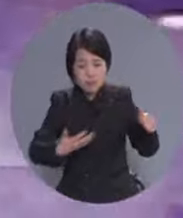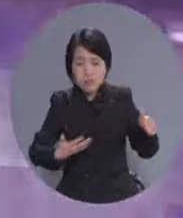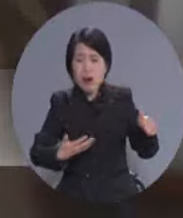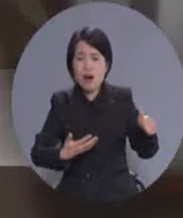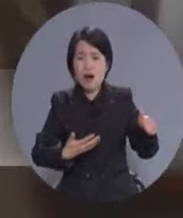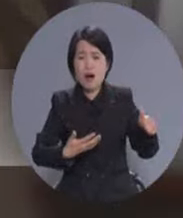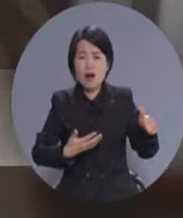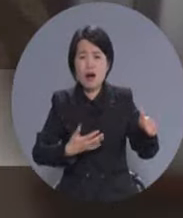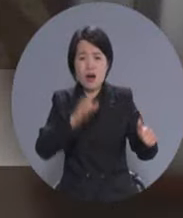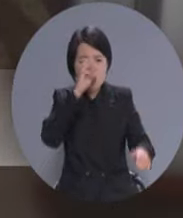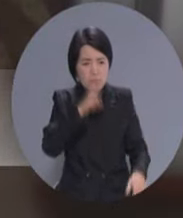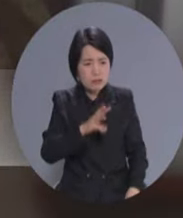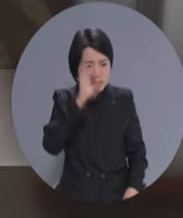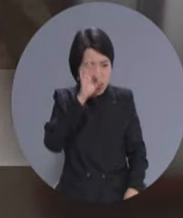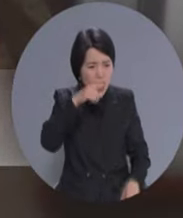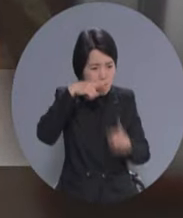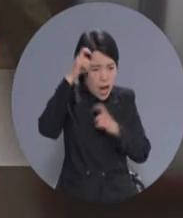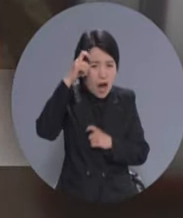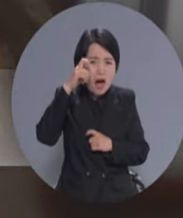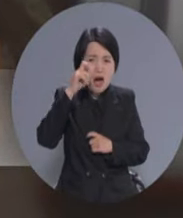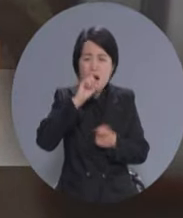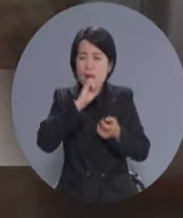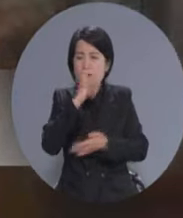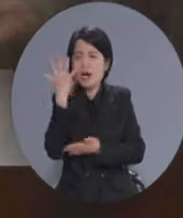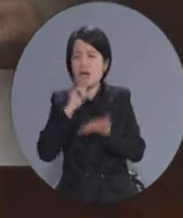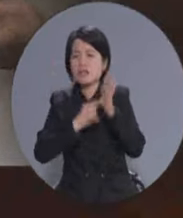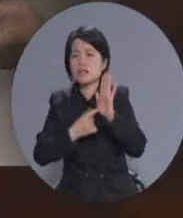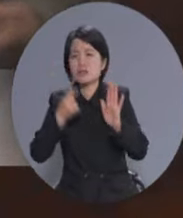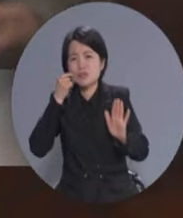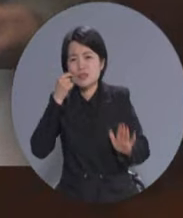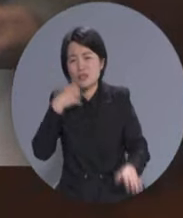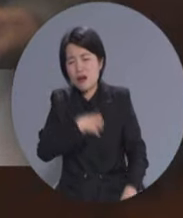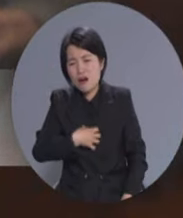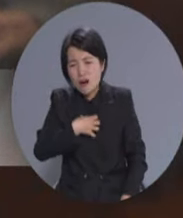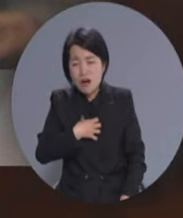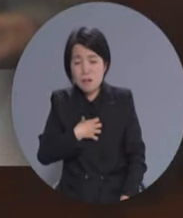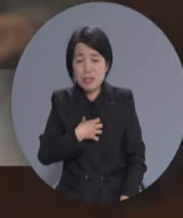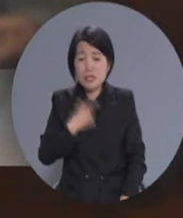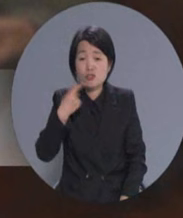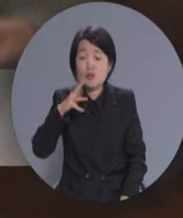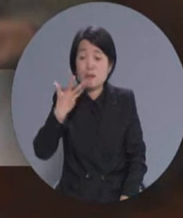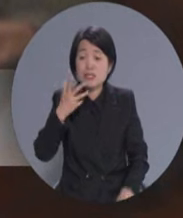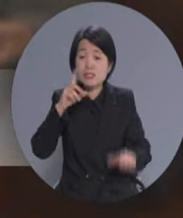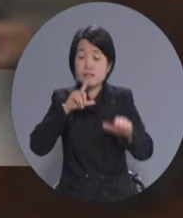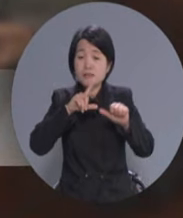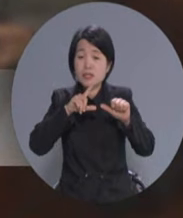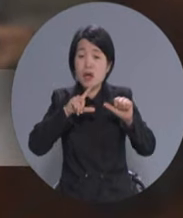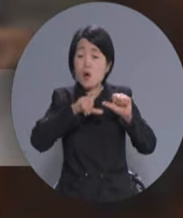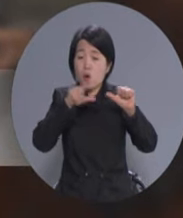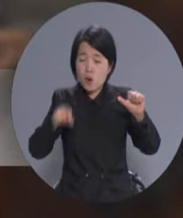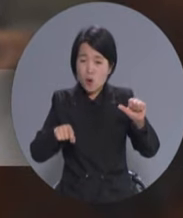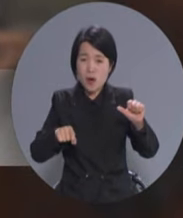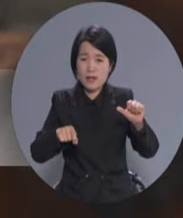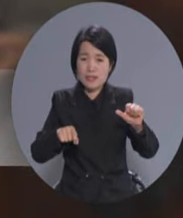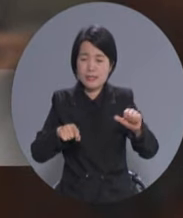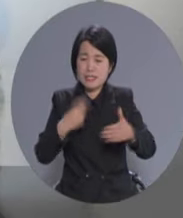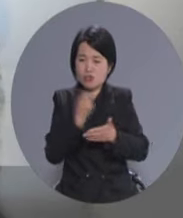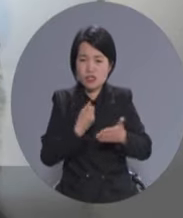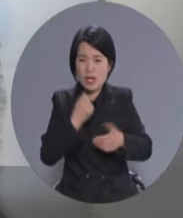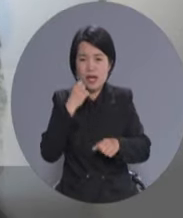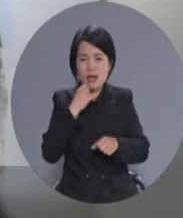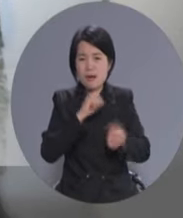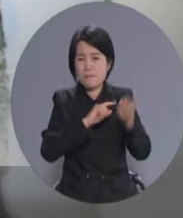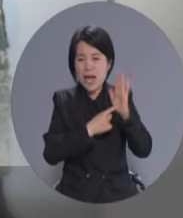시민들을 두 눈으로 목격하고도 보도하지 못했던 언론인들은 1980년 5월 제작 거부를 통해 전두한